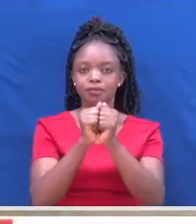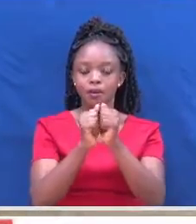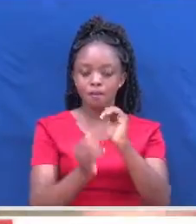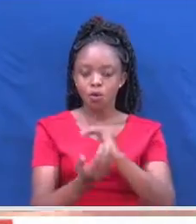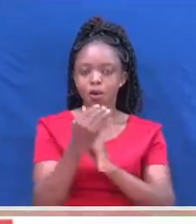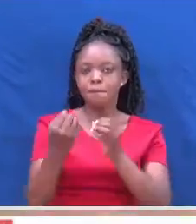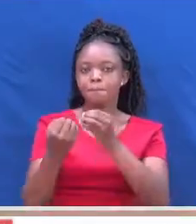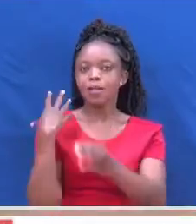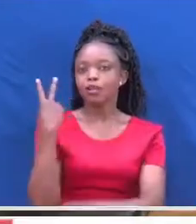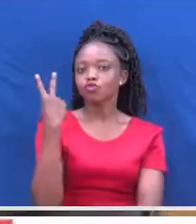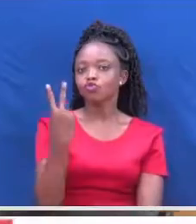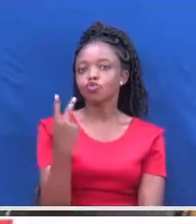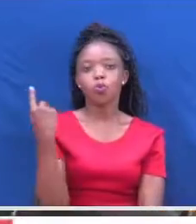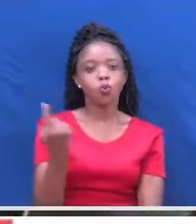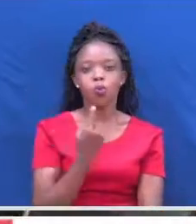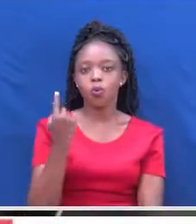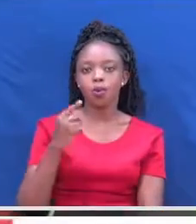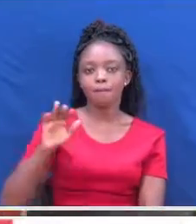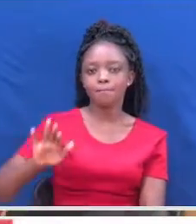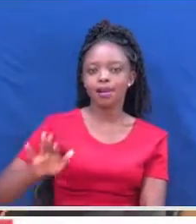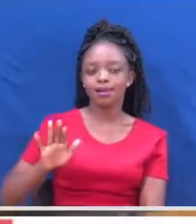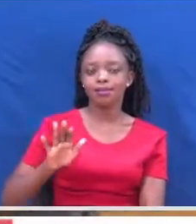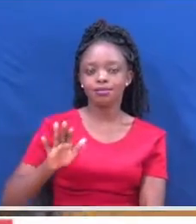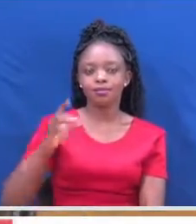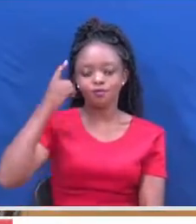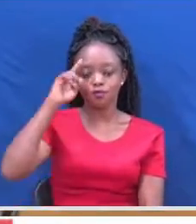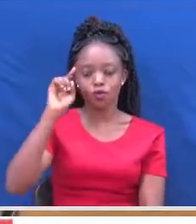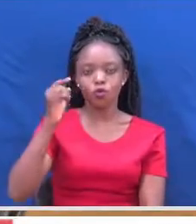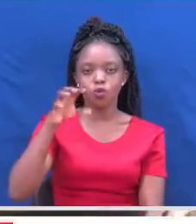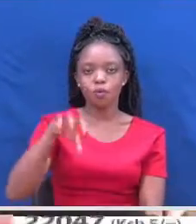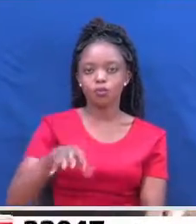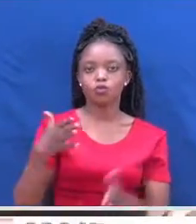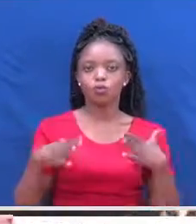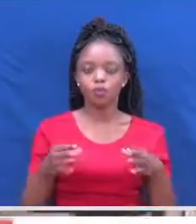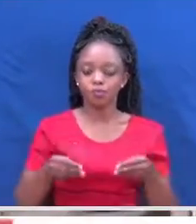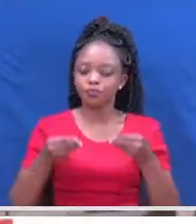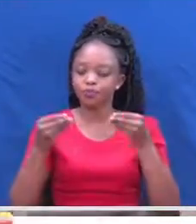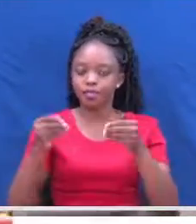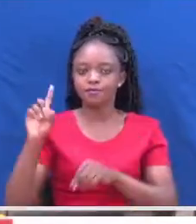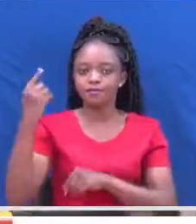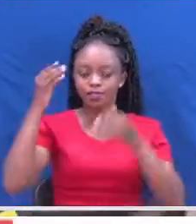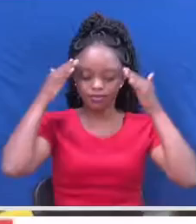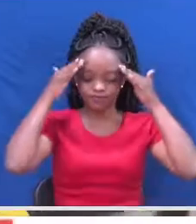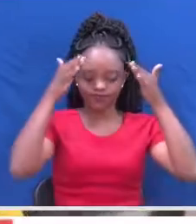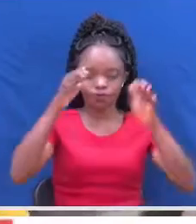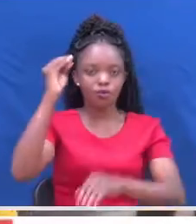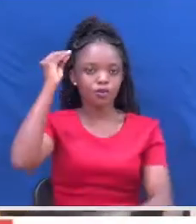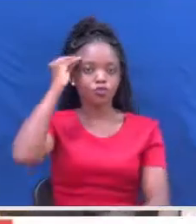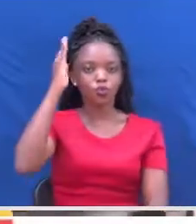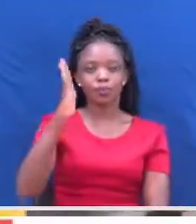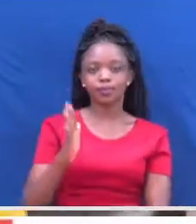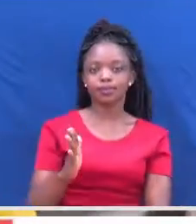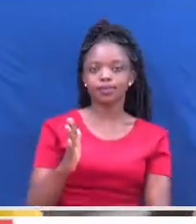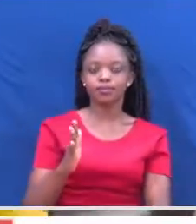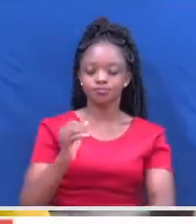mawili tu ndiyo yalikuwa yamesalia kuwabeba abiria. Magari hayo yaliwapa kipaumbele wanafunzi. Hii ni